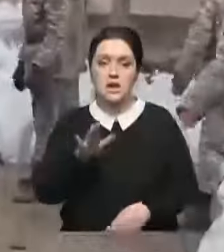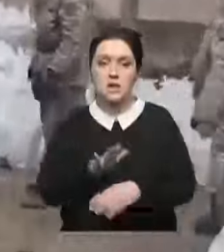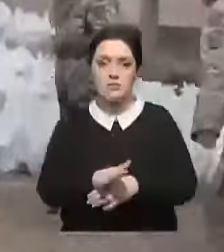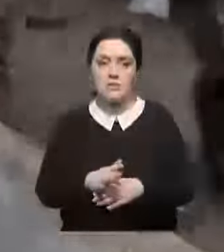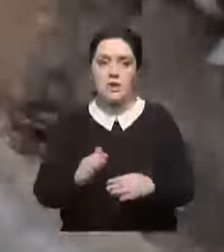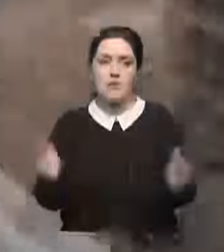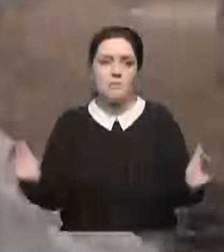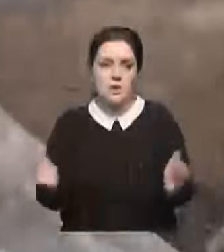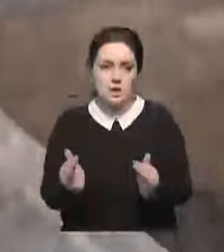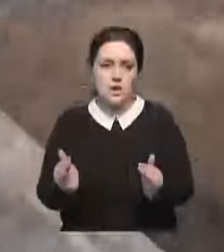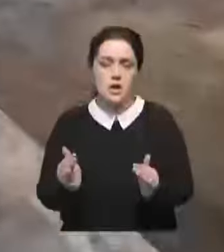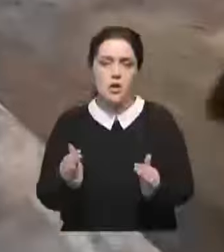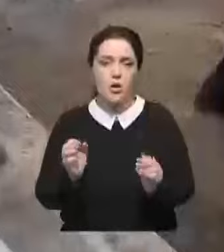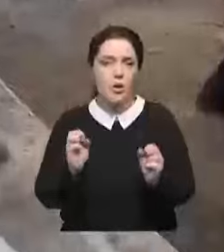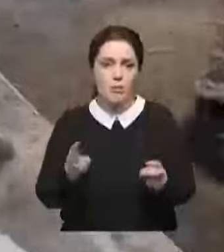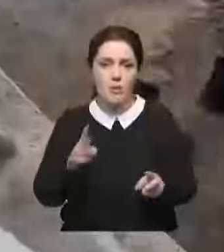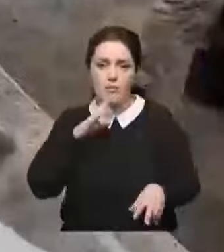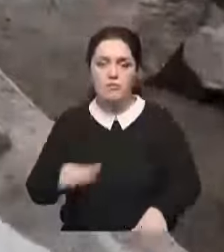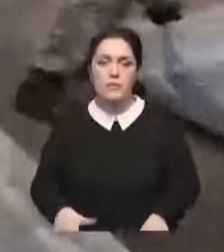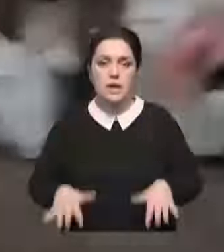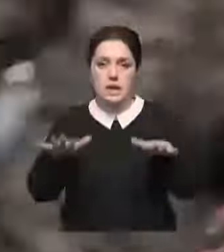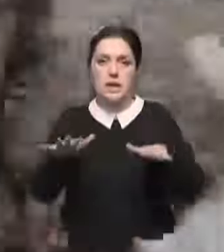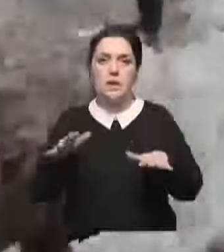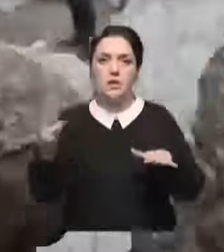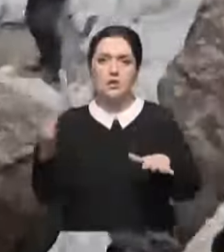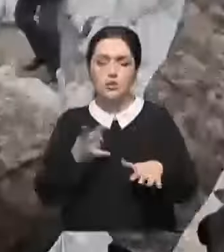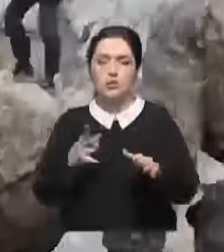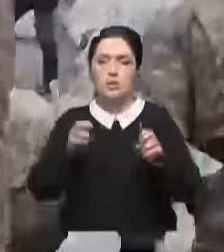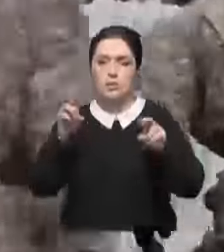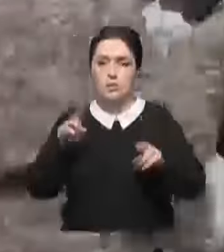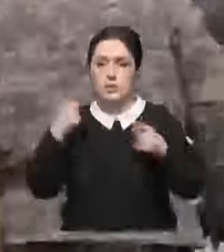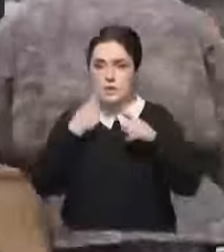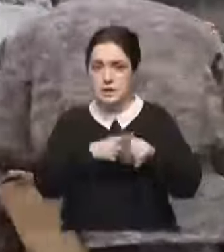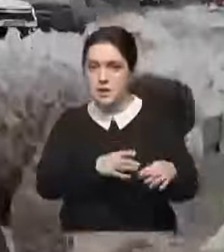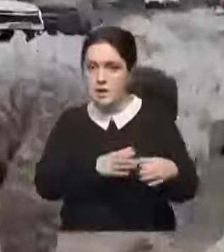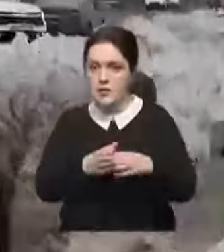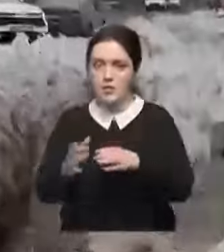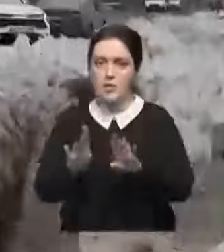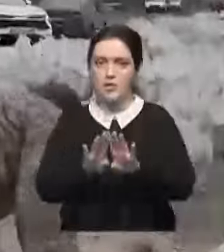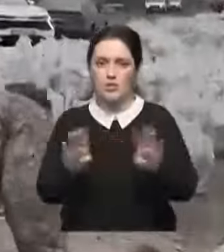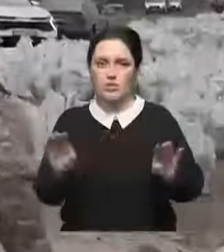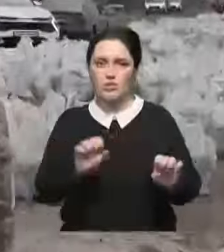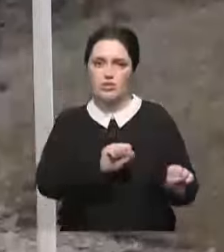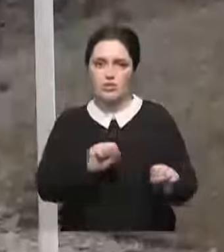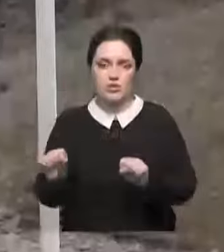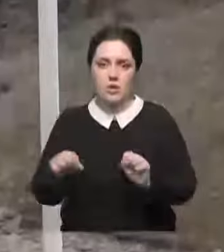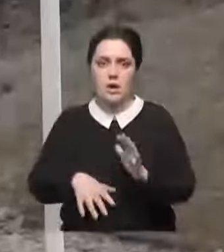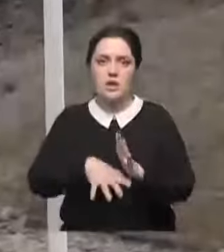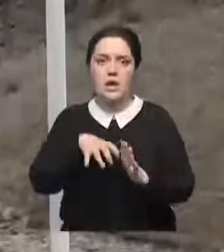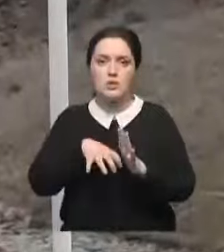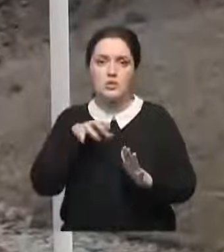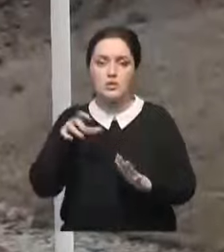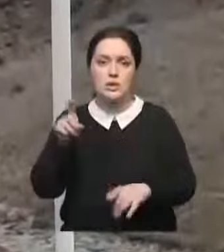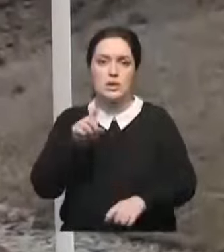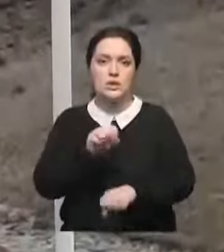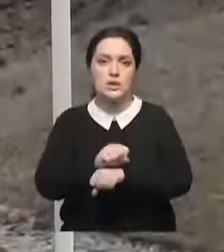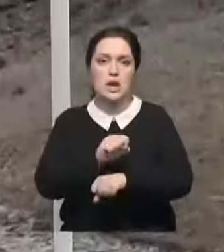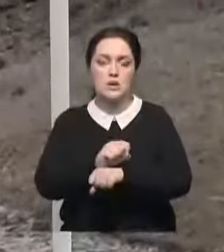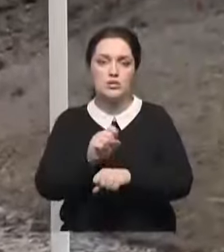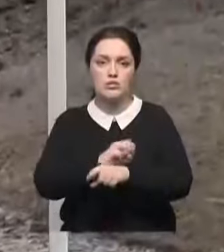Скляр распорядился минимизировать угрозы переливов, мобилизовать спецтехнику и укрепить дамбы вдоль насосной станции, чтобы обеспечить